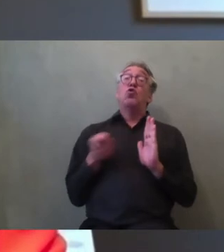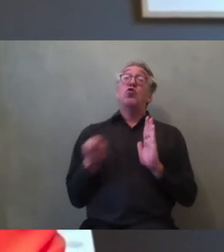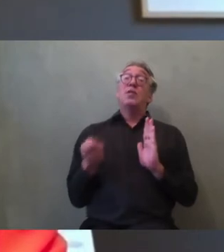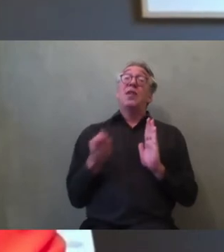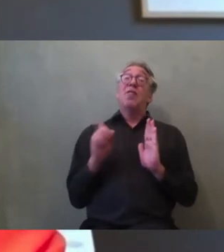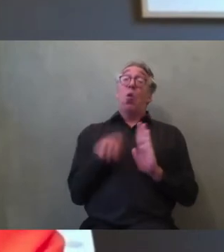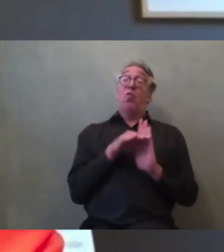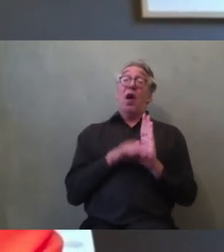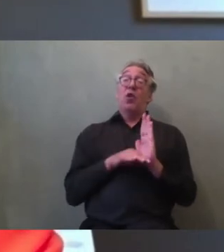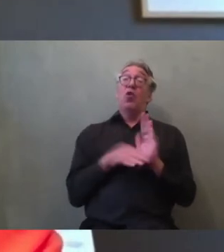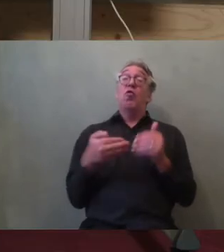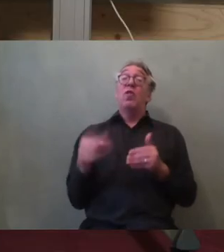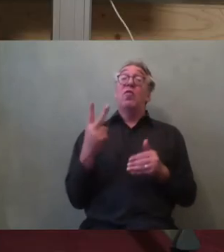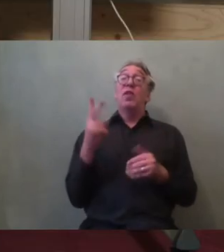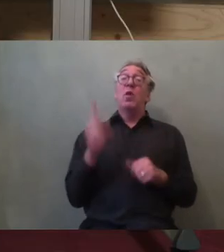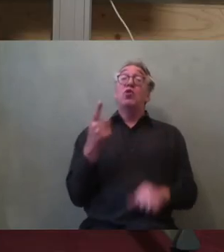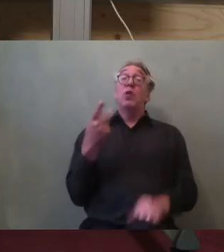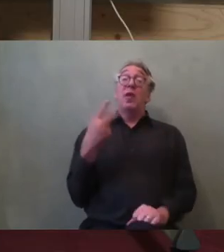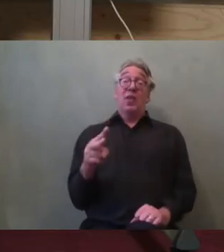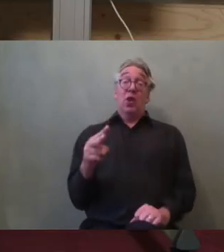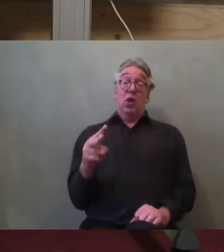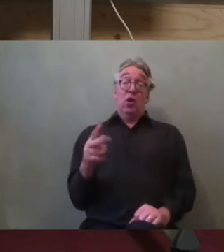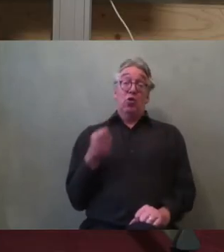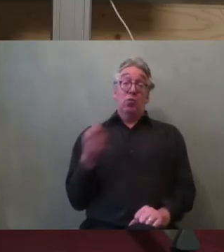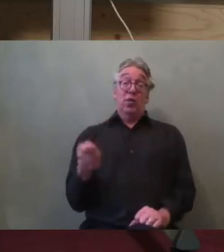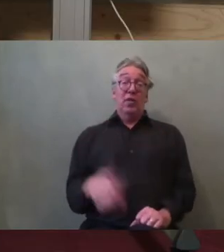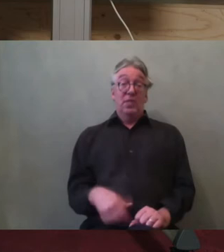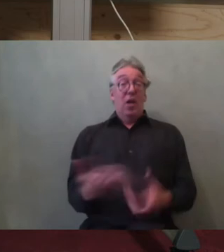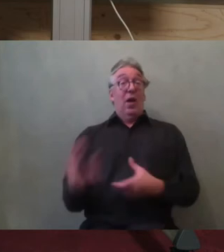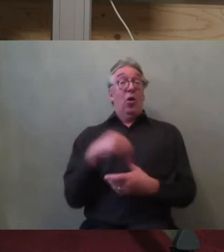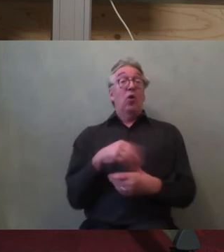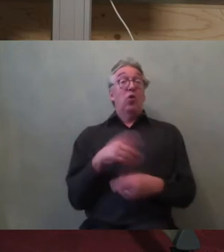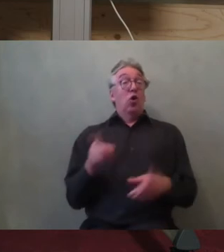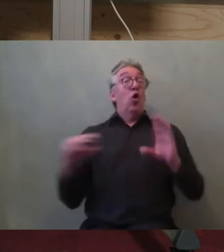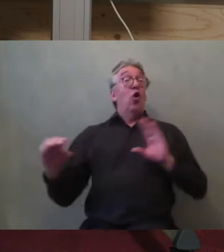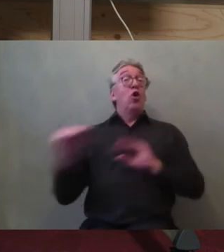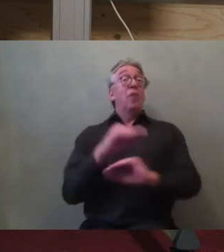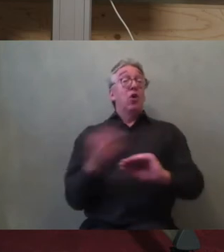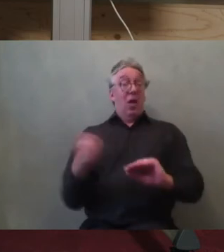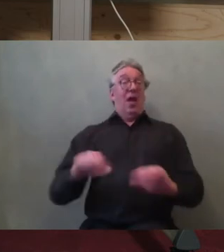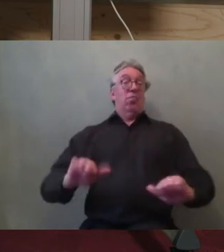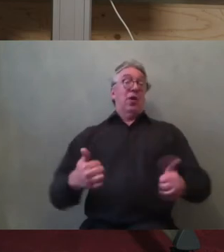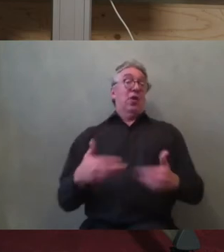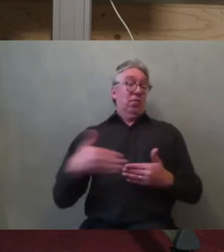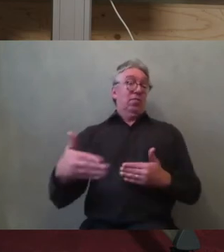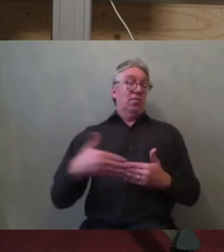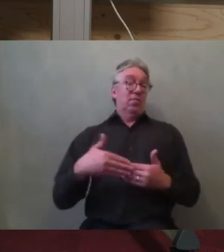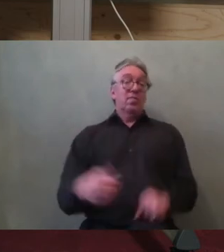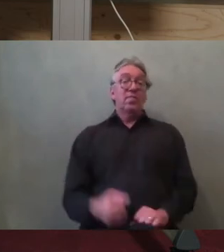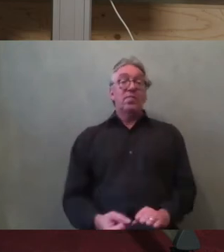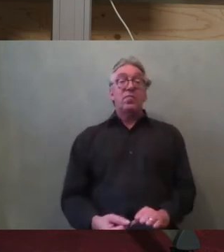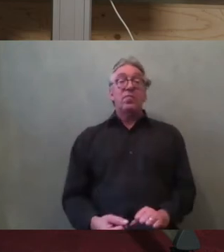januari 2021 worden verstrekt. Dus die gesprekken die gaan lopen. Daarbij heeft de